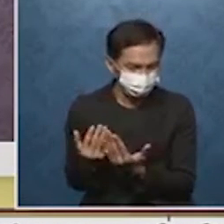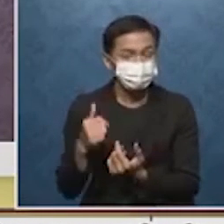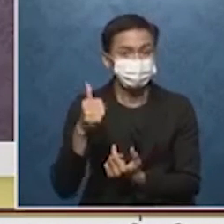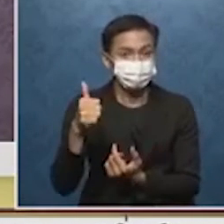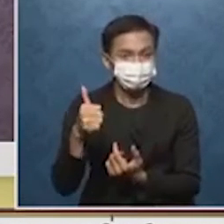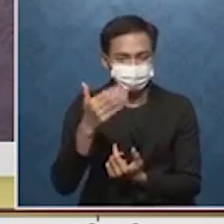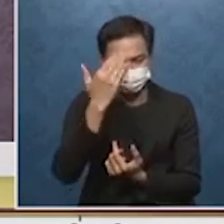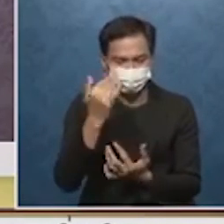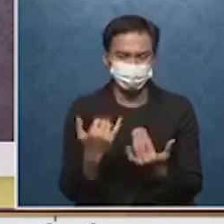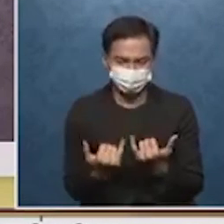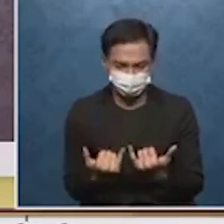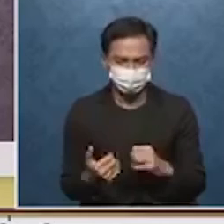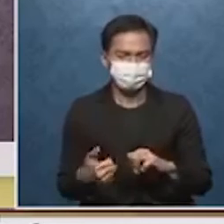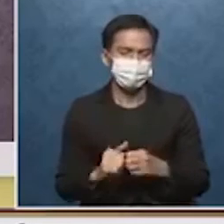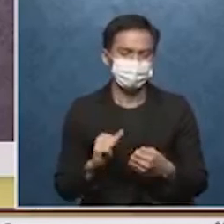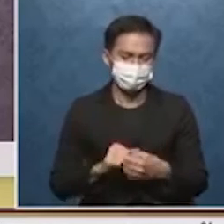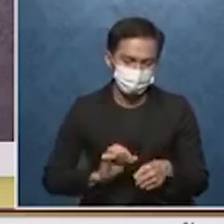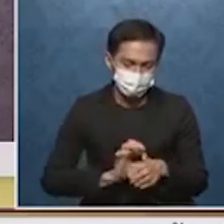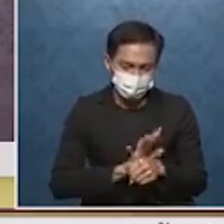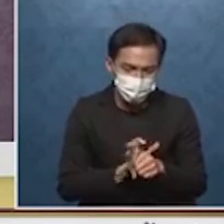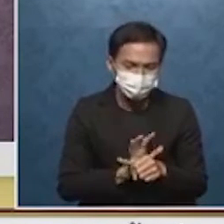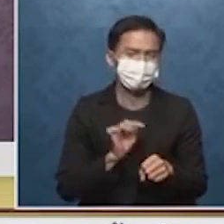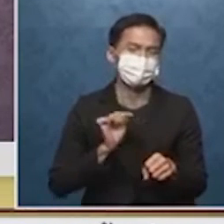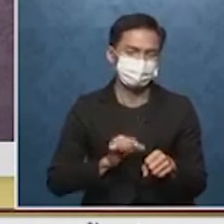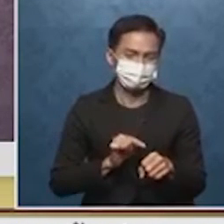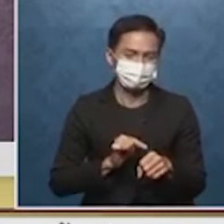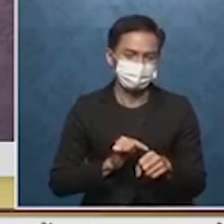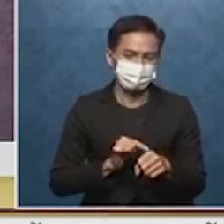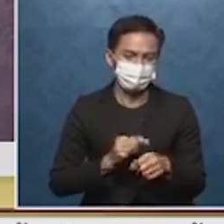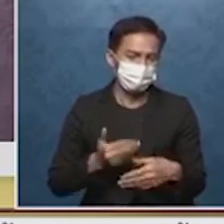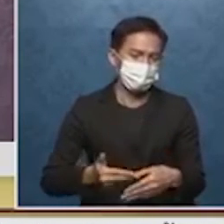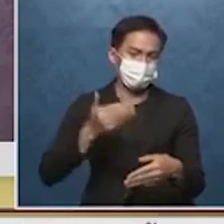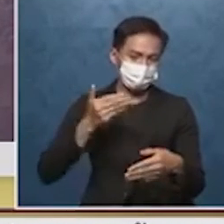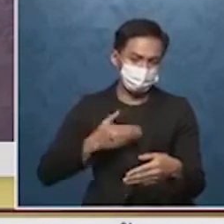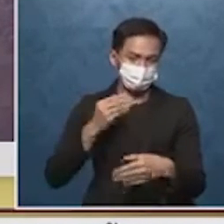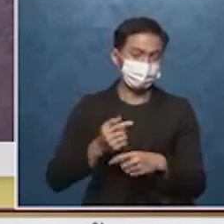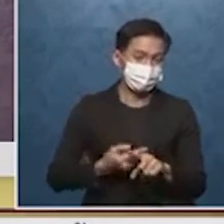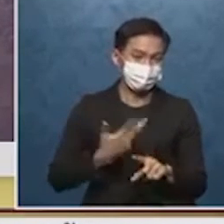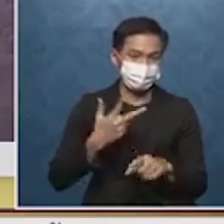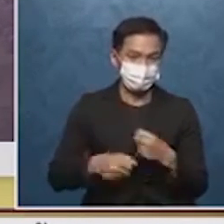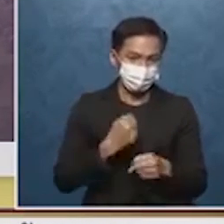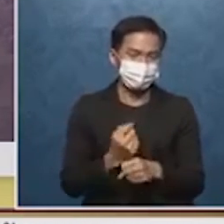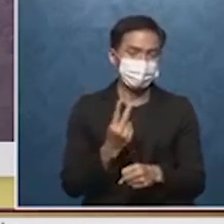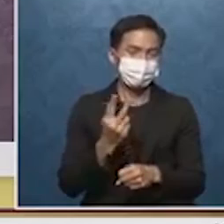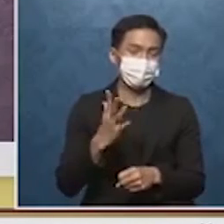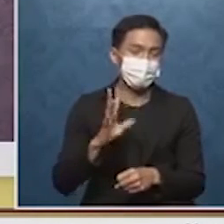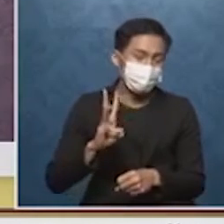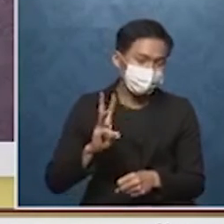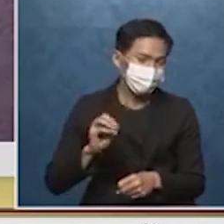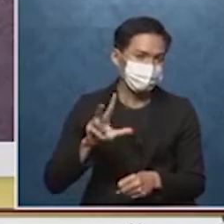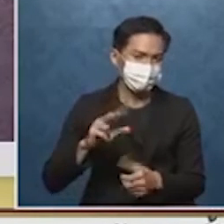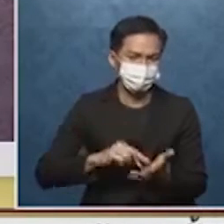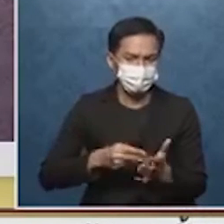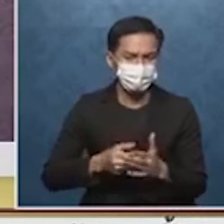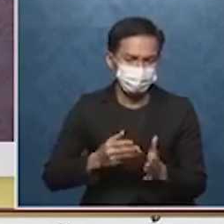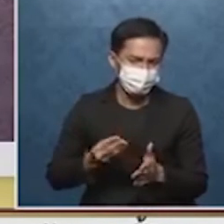รคติดเชื้อไวรัสโคโรนาเนี่ยมันเกิดตั้งแต่เดือนมีนาคมปี2563มันไม่ได้เร่งด่วนแล้วครับ